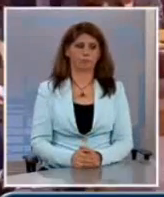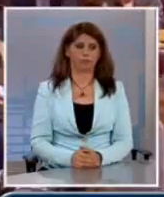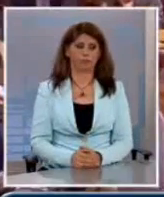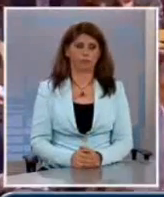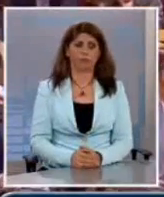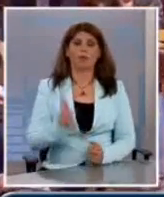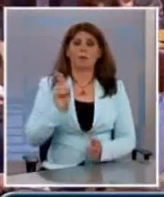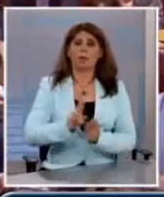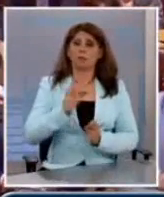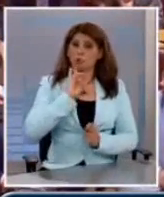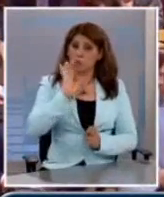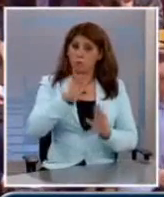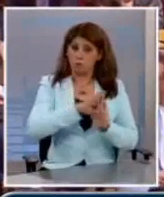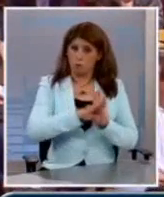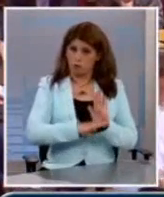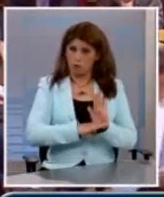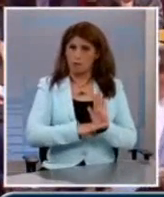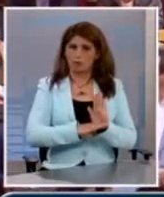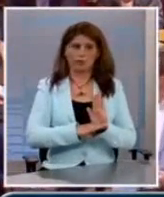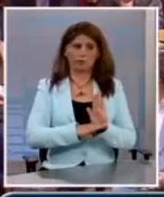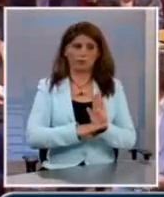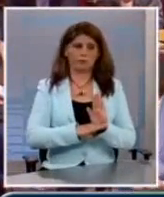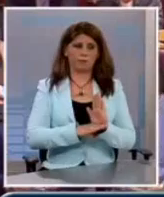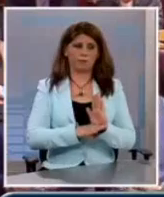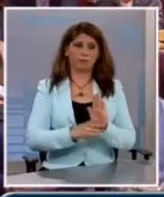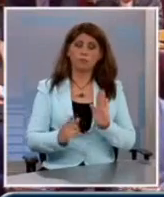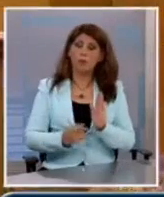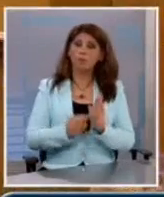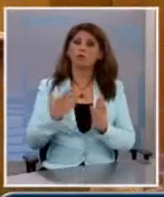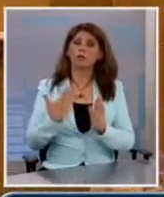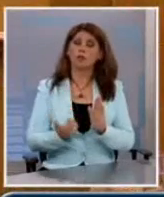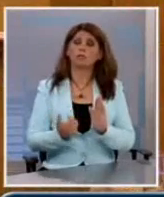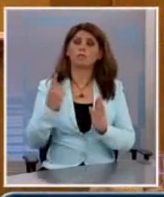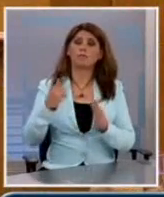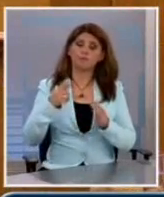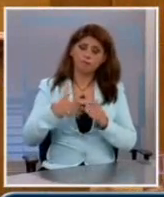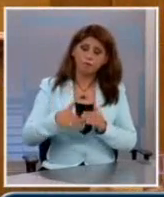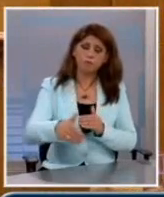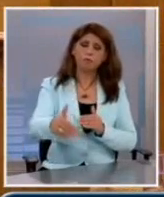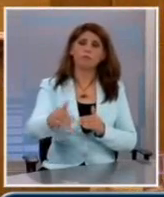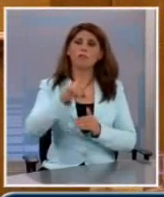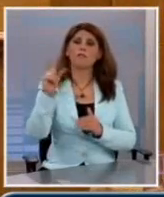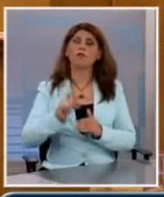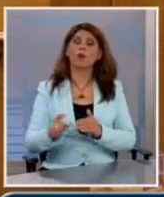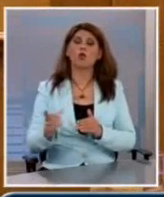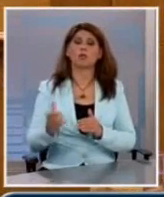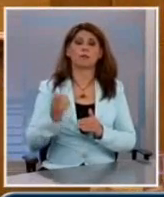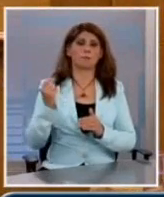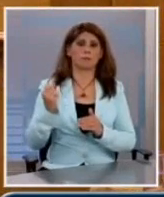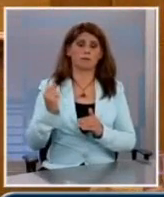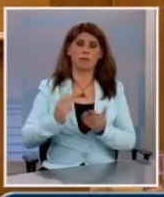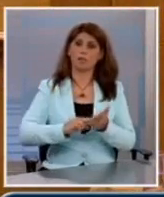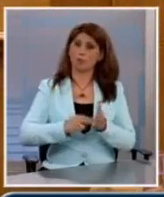Μειώσαμε τους στόχους του προγράμματος και για πρώτη φορά έχουμε μία προοπτική βιώσιμη. Εξοικονομήσαμε από